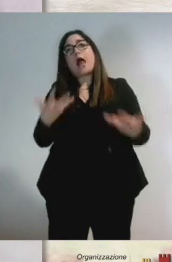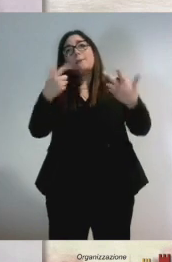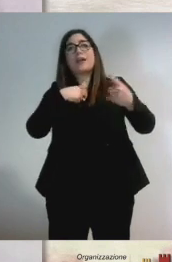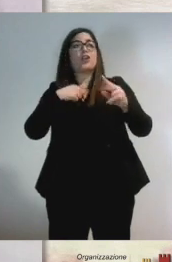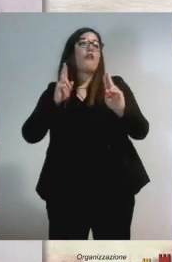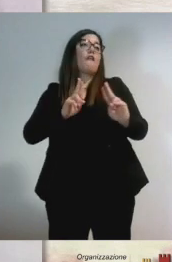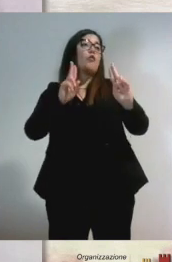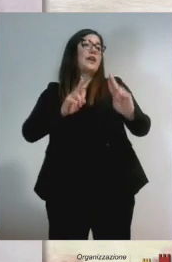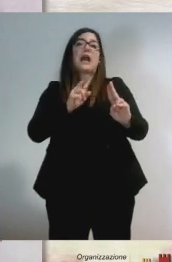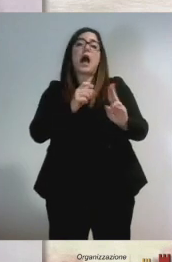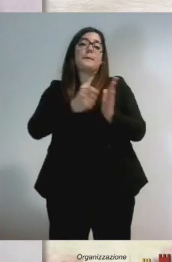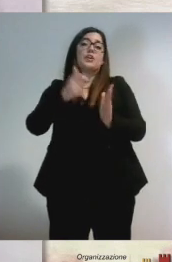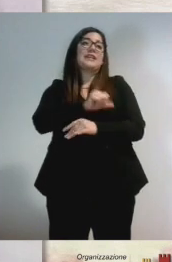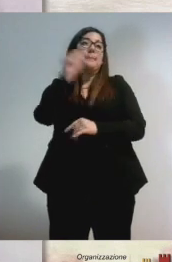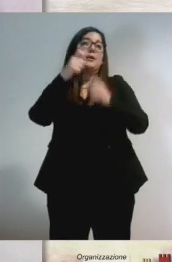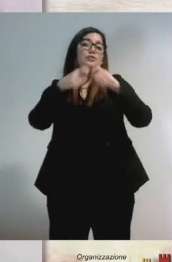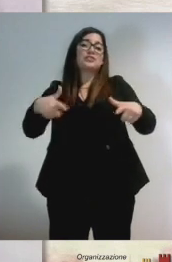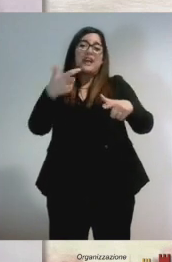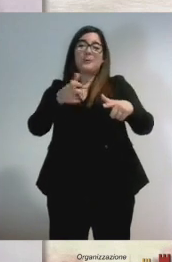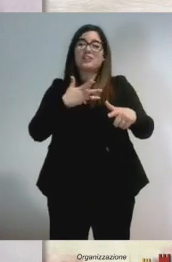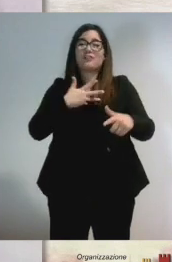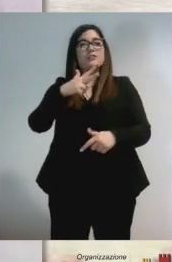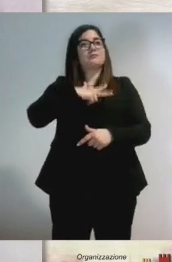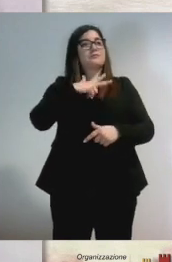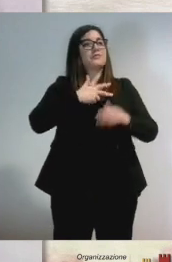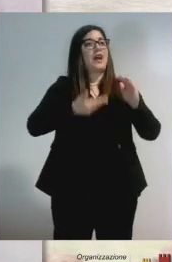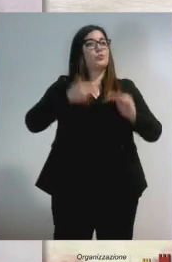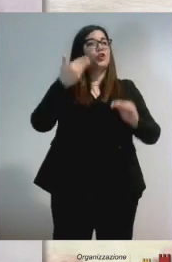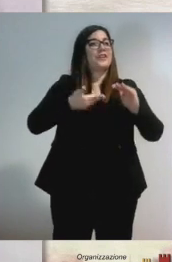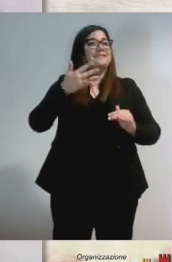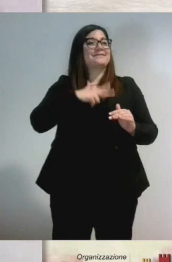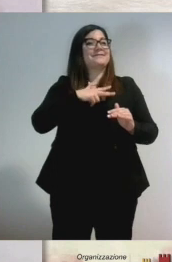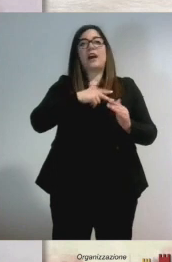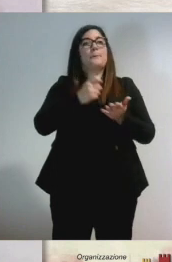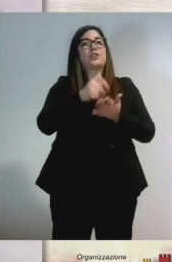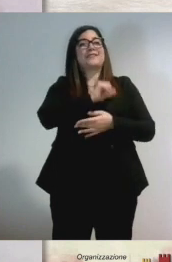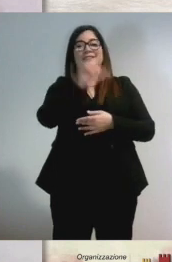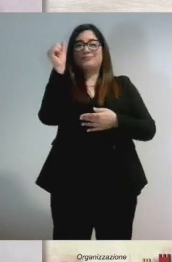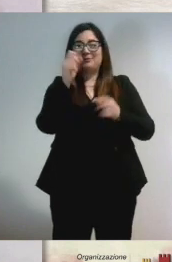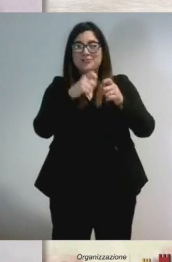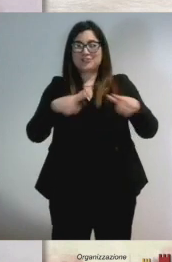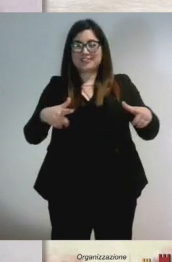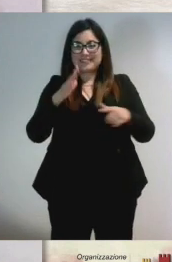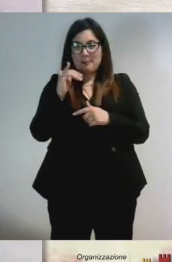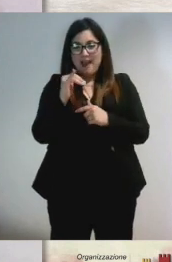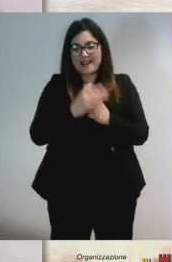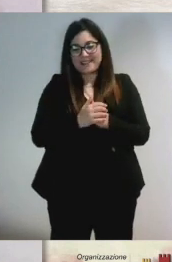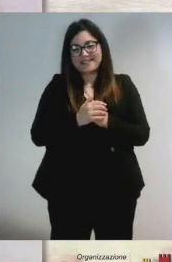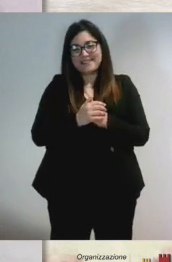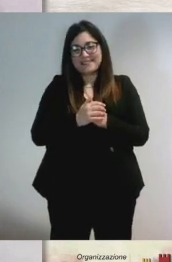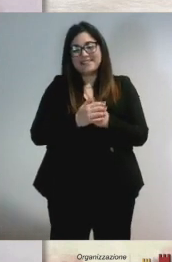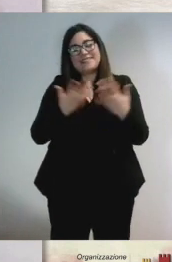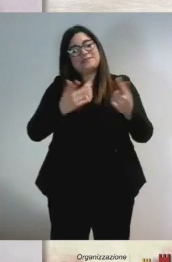importante della mia città visto che ci sono le due autorità religiose più importanti della città di Bari così come quando